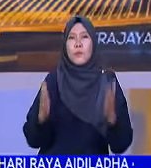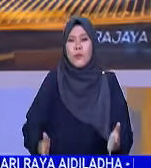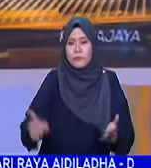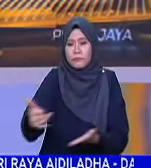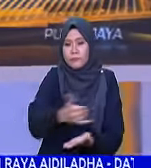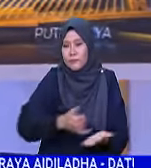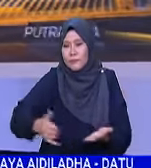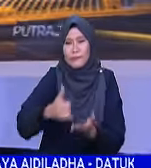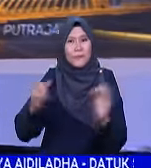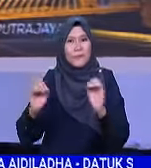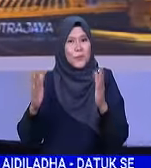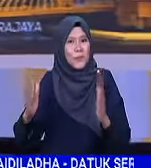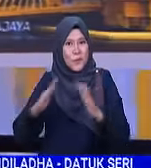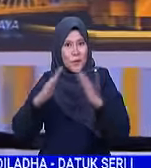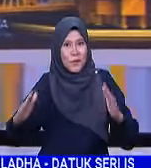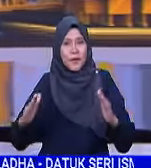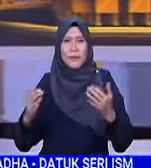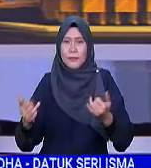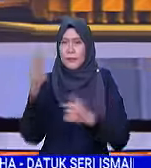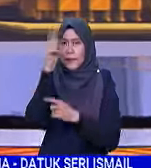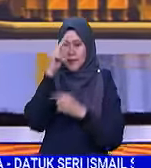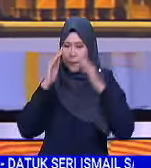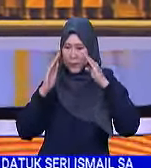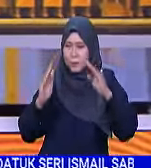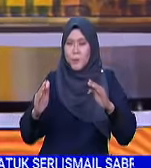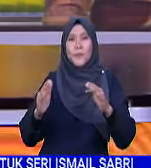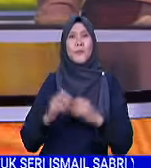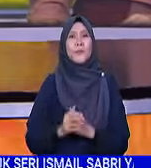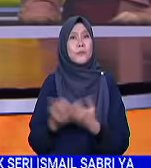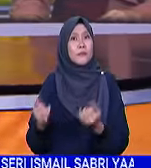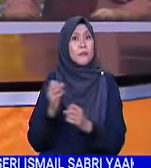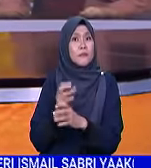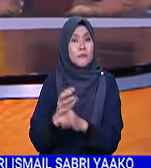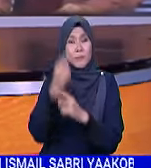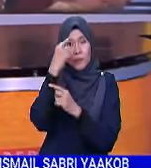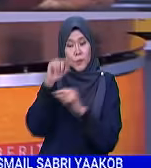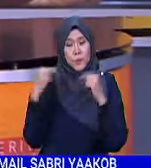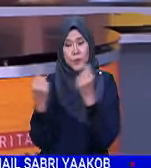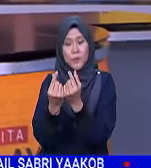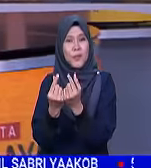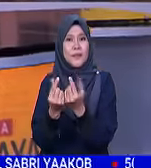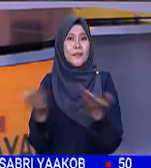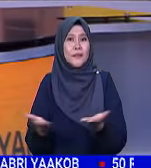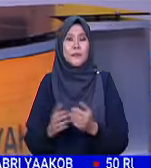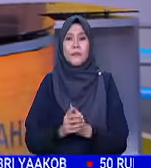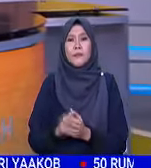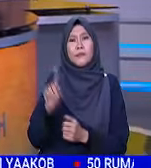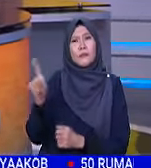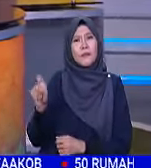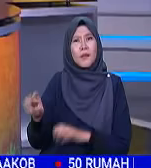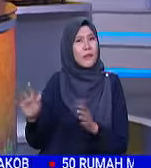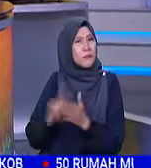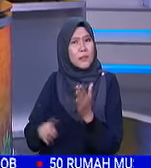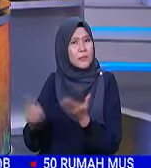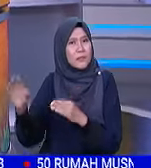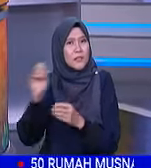turut diberikan tumpuan. Sebagai itu, Kerajaan Negeri mengambil satu inisiatif khas untuk golongan itu. Vanessa Mering, apakah